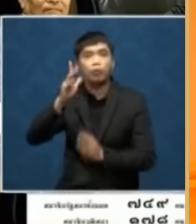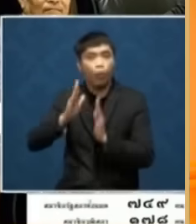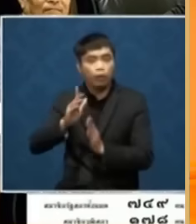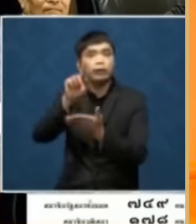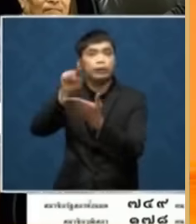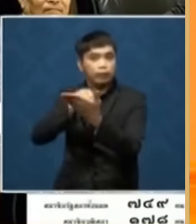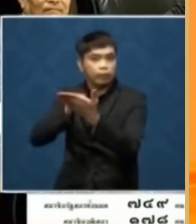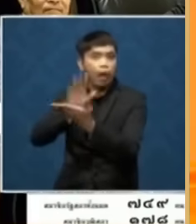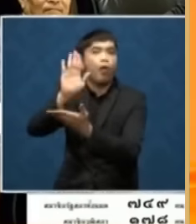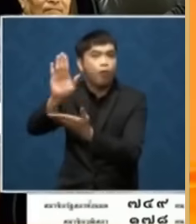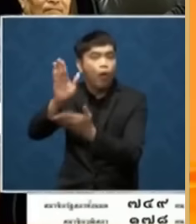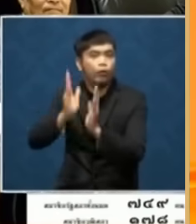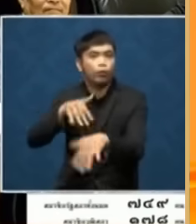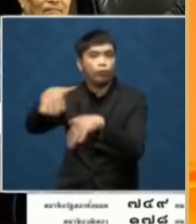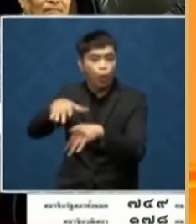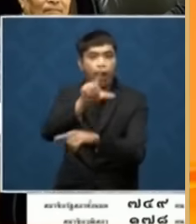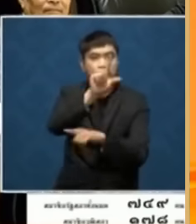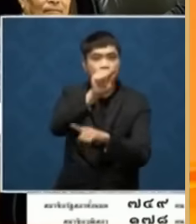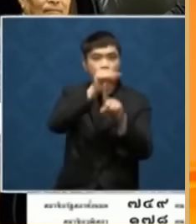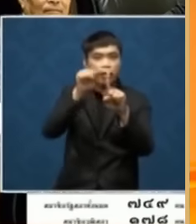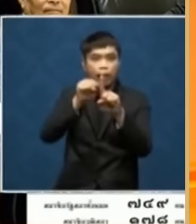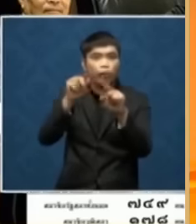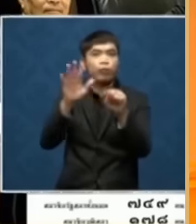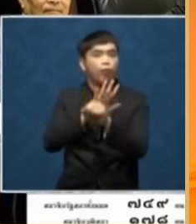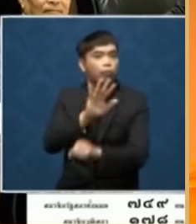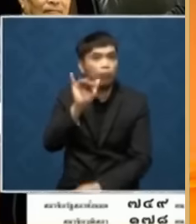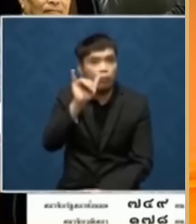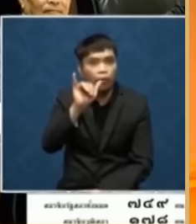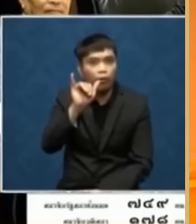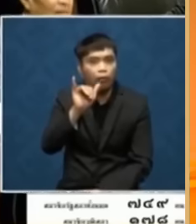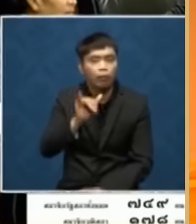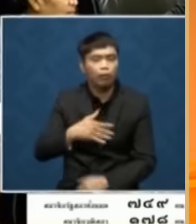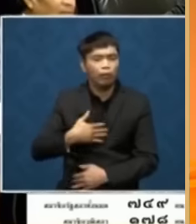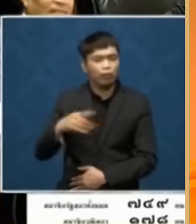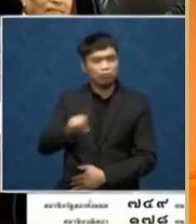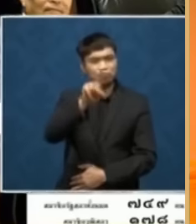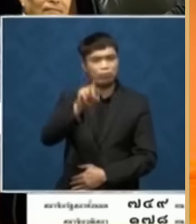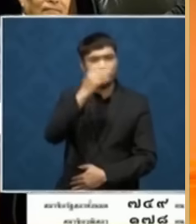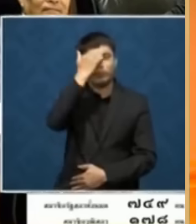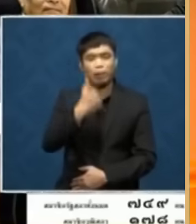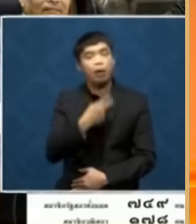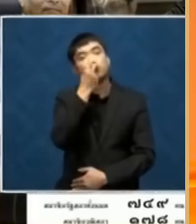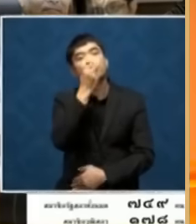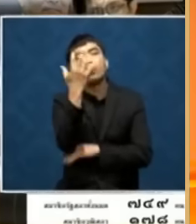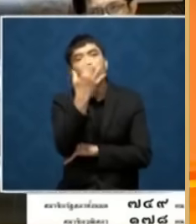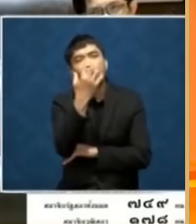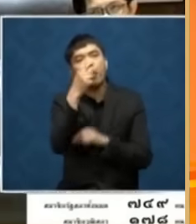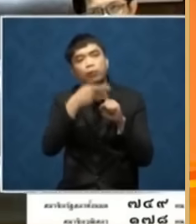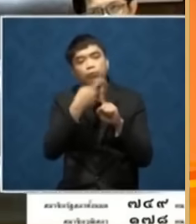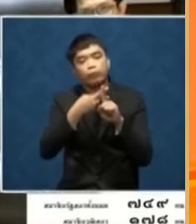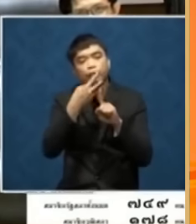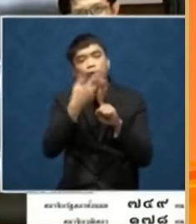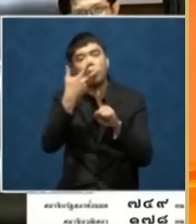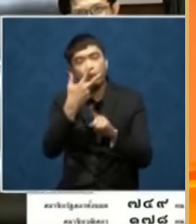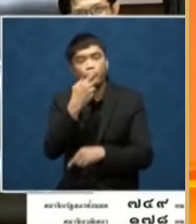คุณชาดาเนี่ยอภิปรายว่าโทษมันน้อยกว่าโทษหมิ่นประมาททั่วไปแล้วที่สำคัญไม่ต้อง